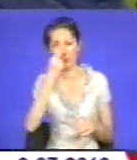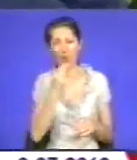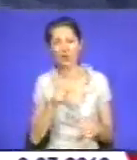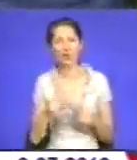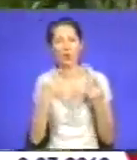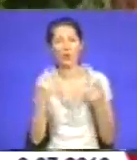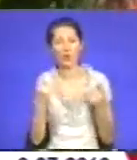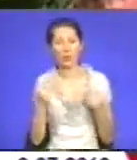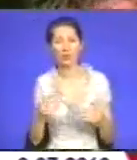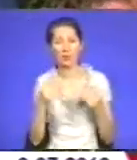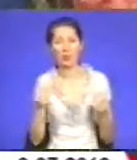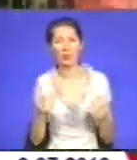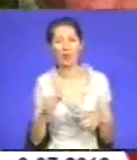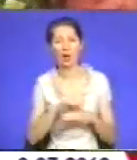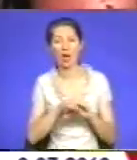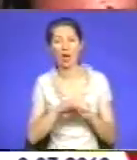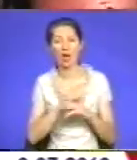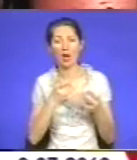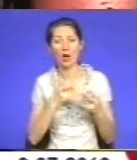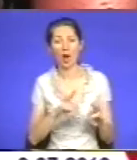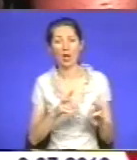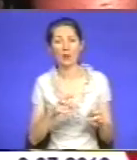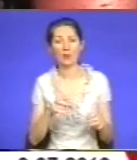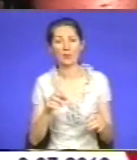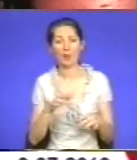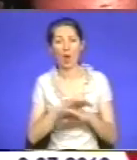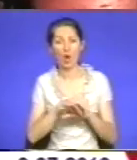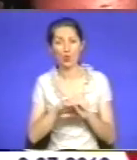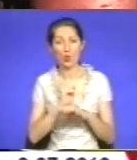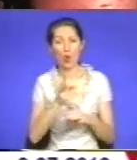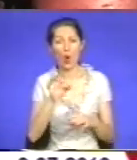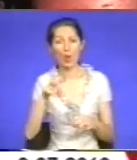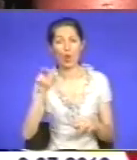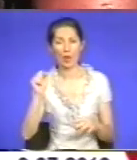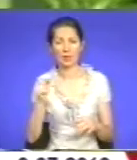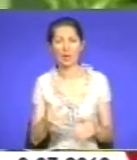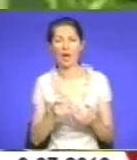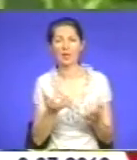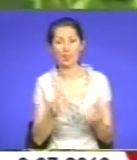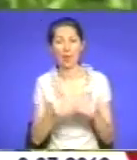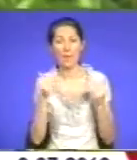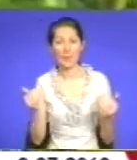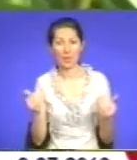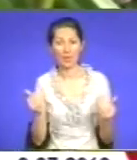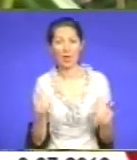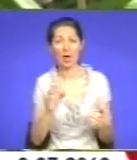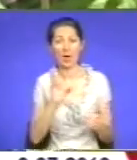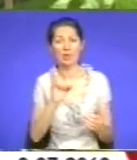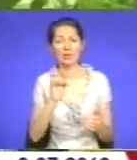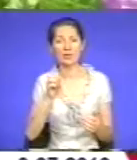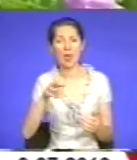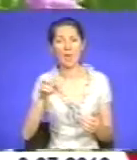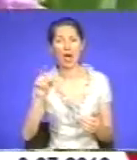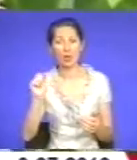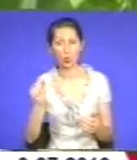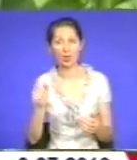І ось нова небезпека – золотиста нематода. Вона вражає картоплю, тютюн, томати, баклажани. Однак найбільше шкіднику